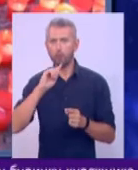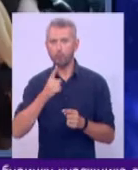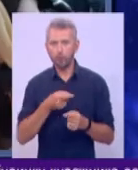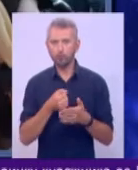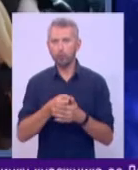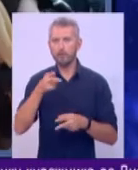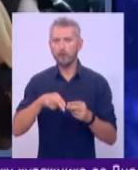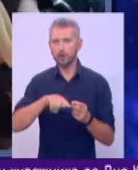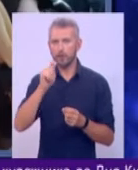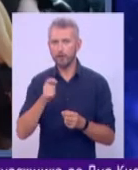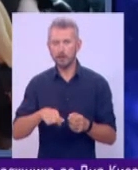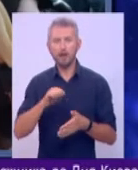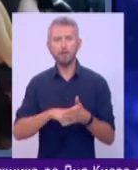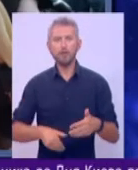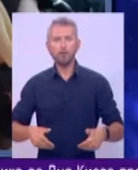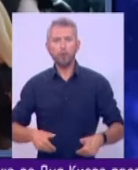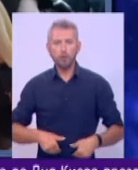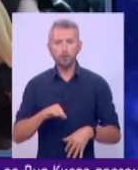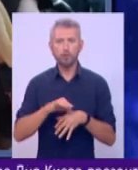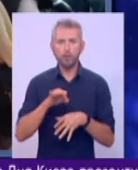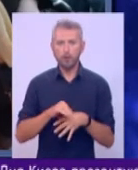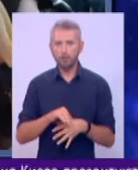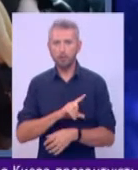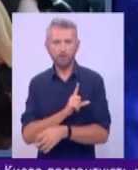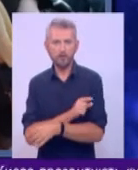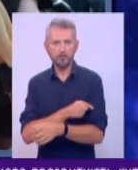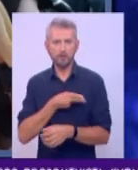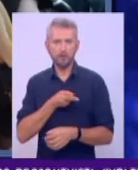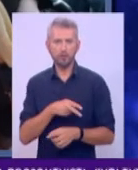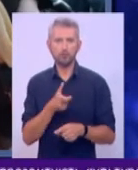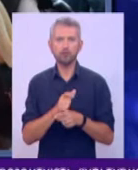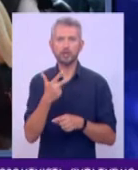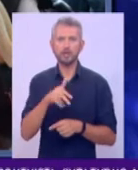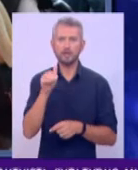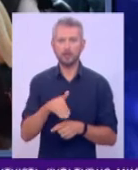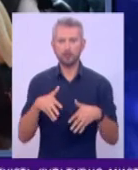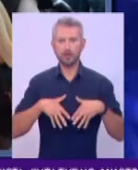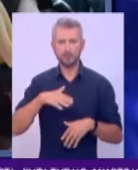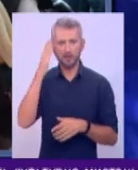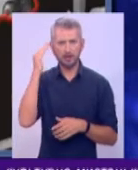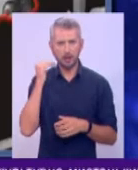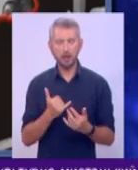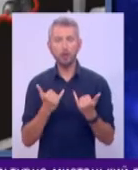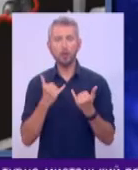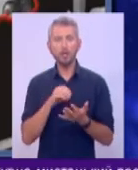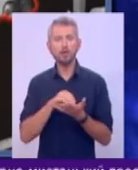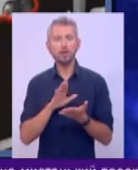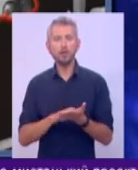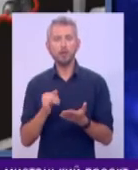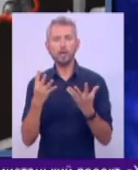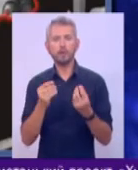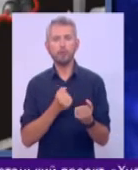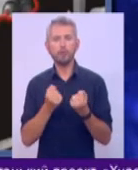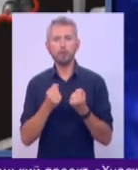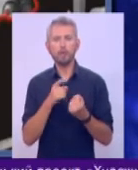до завершення війни від голоду, хвороб та виснаження загинуло більш як 30 тисяч кримських татар. Сьогодні ж відзначають і